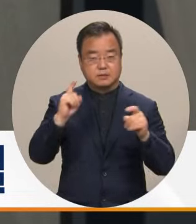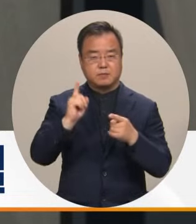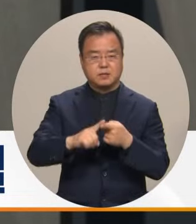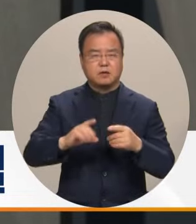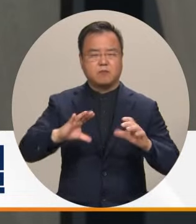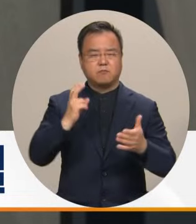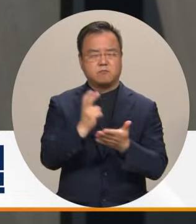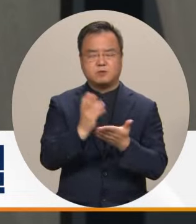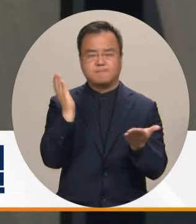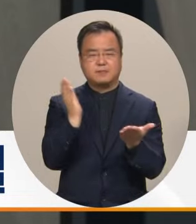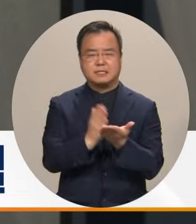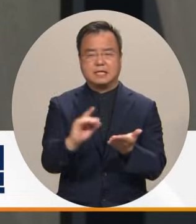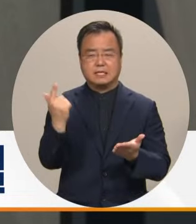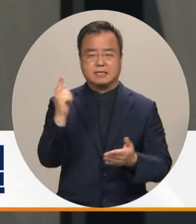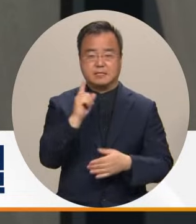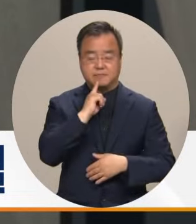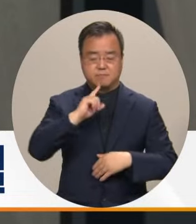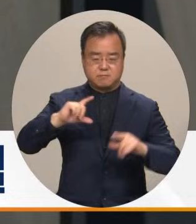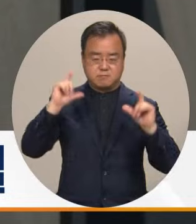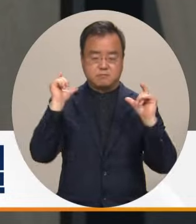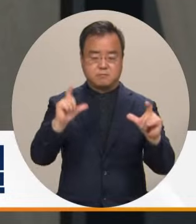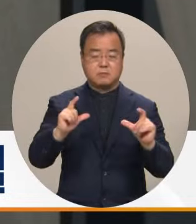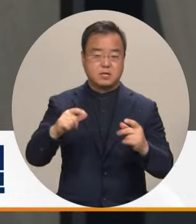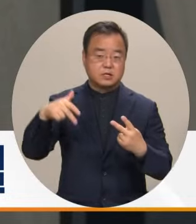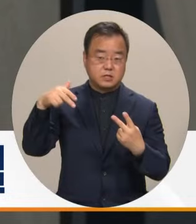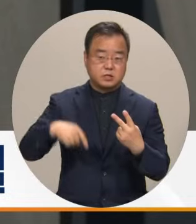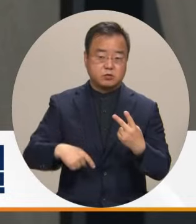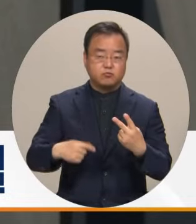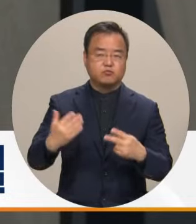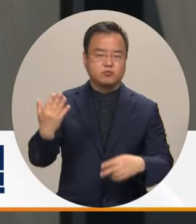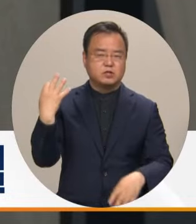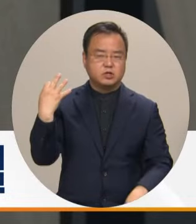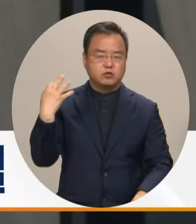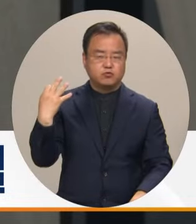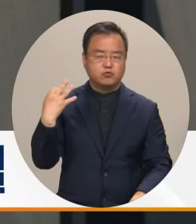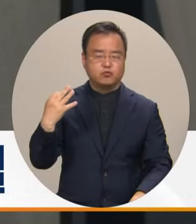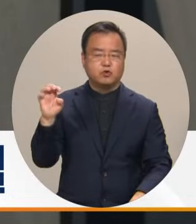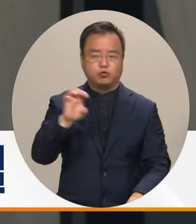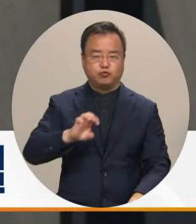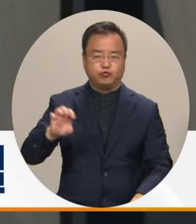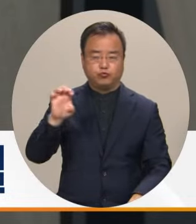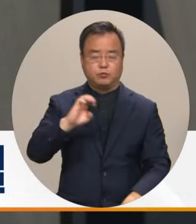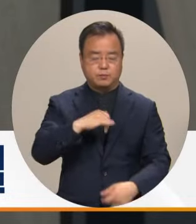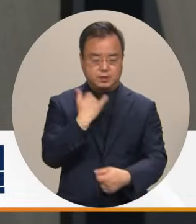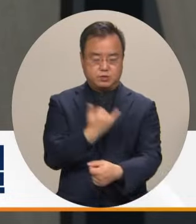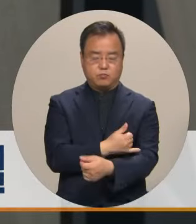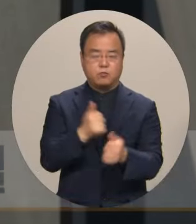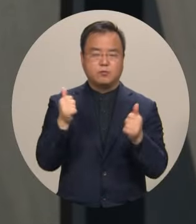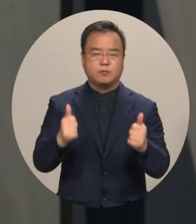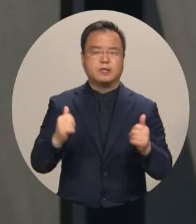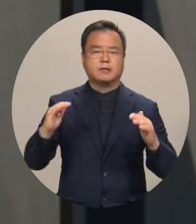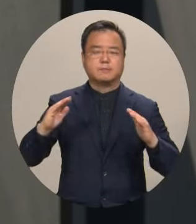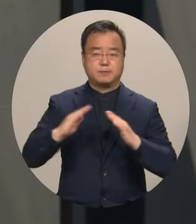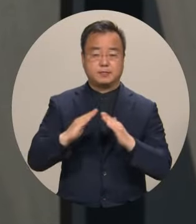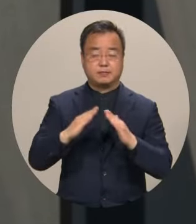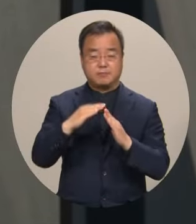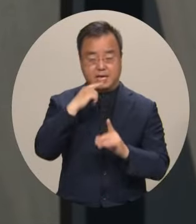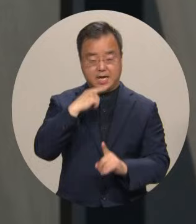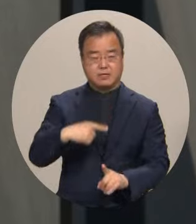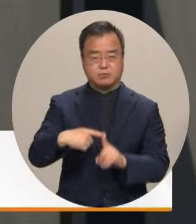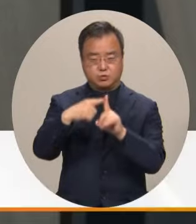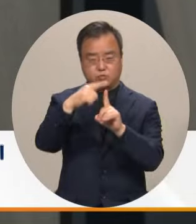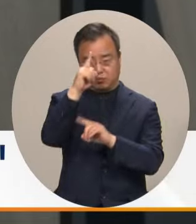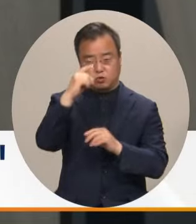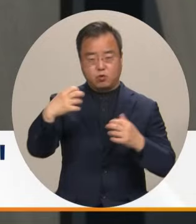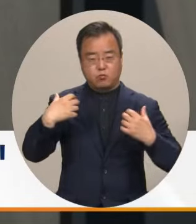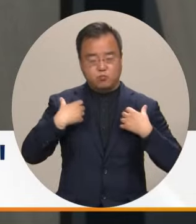우리사건과매우유사한쟁점을들어해당법안이위헌이라고판결했습니다.그리고불과2 주전, 유럽의헌법재판소라고할수있는 유럽인권재판소는 스위스